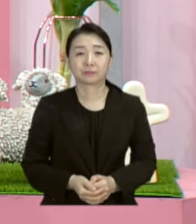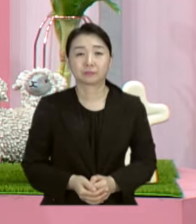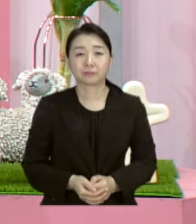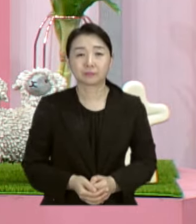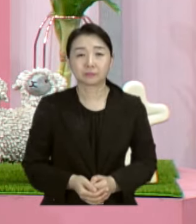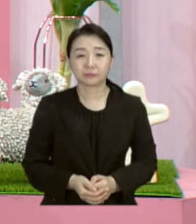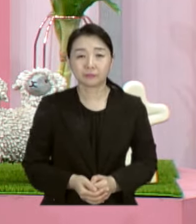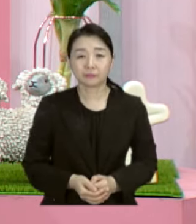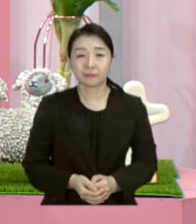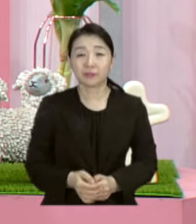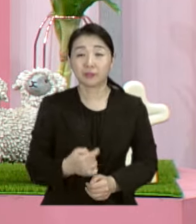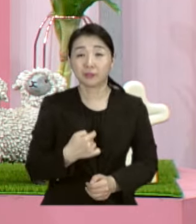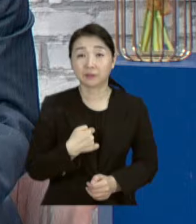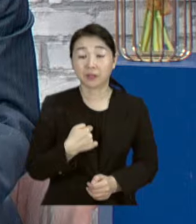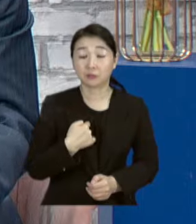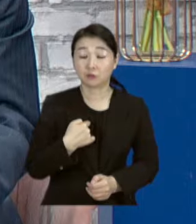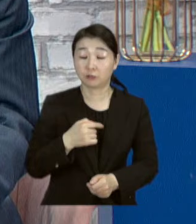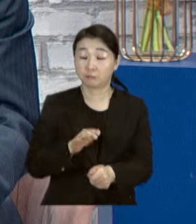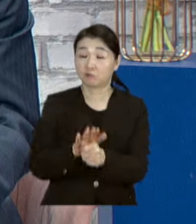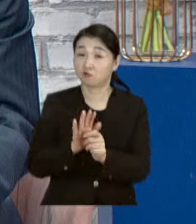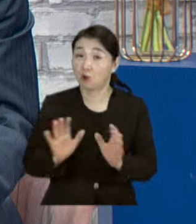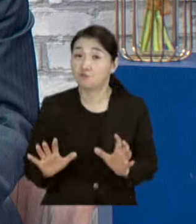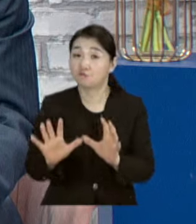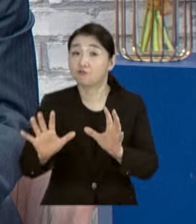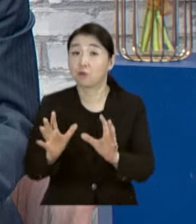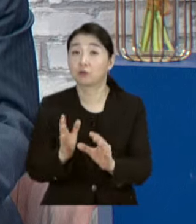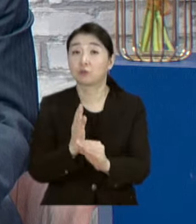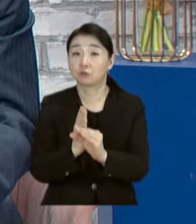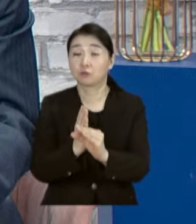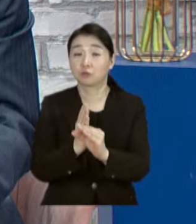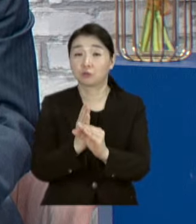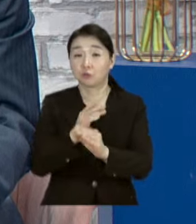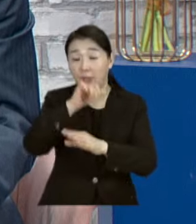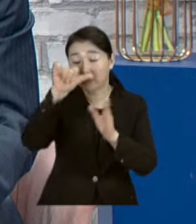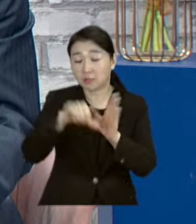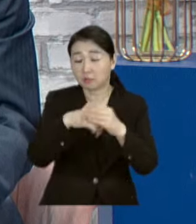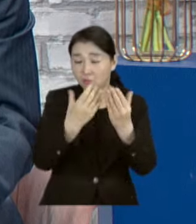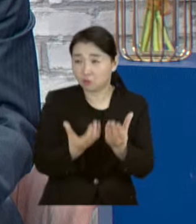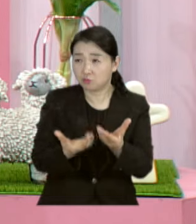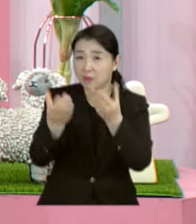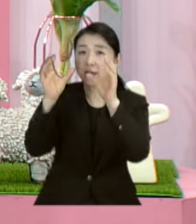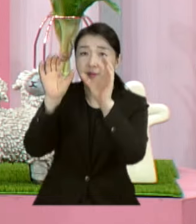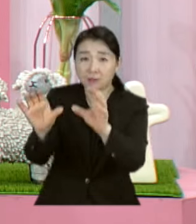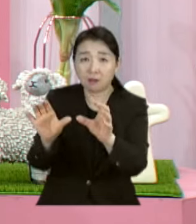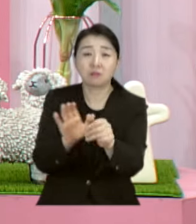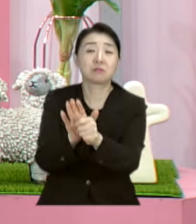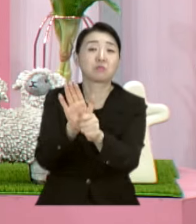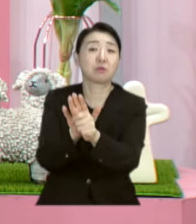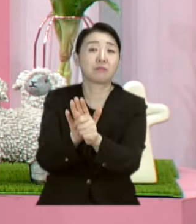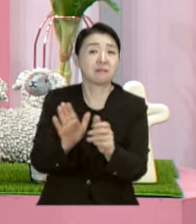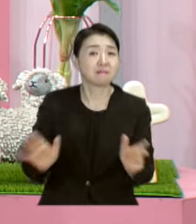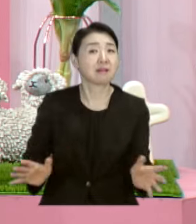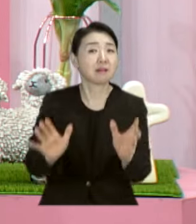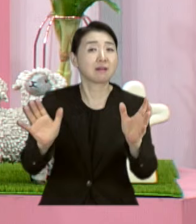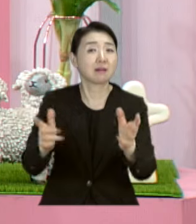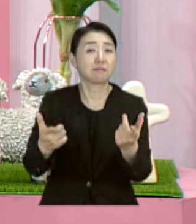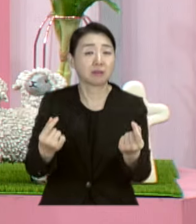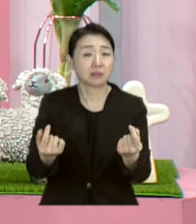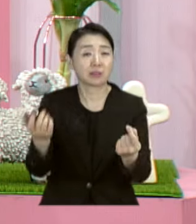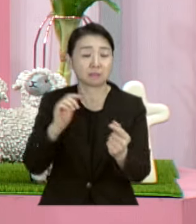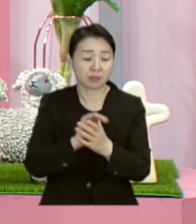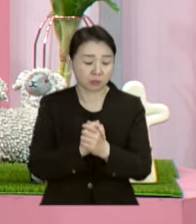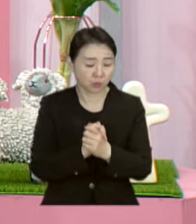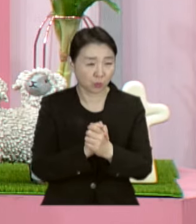그래도 아닌 거는 아니라고 말할 수 있어요. 아니 필요하죠 교회에서. 예, 저를 예, 예. 뒤에서 최선을 다해 응원해 주죠.